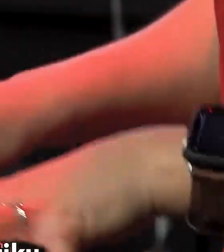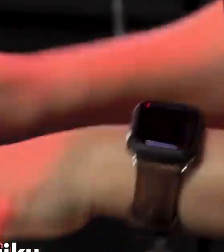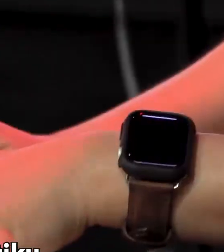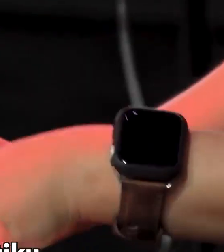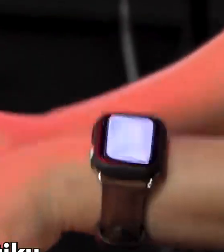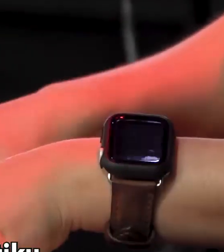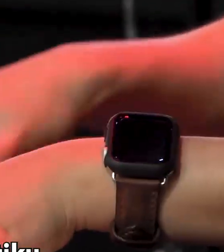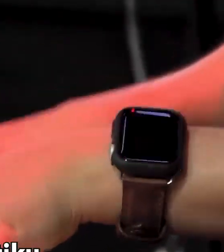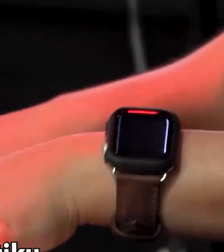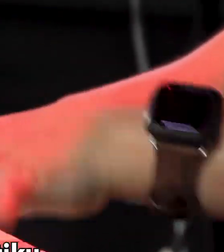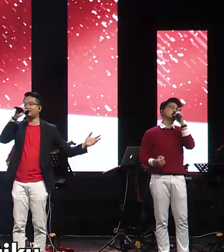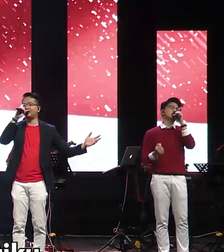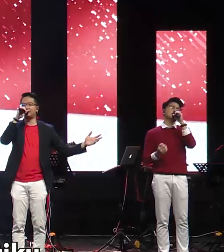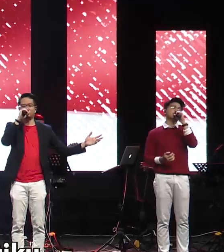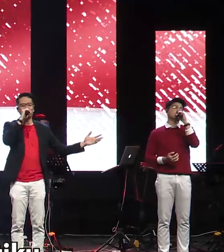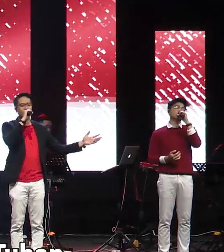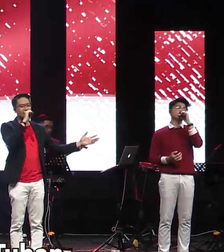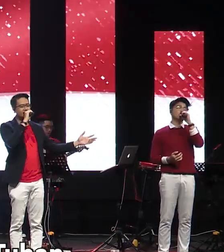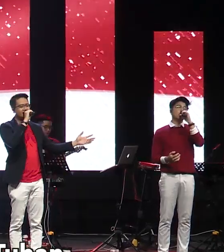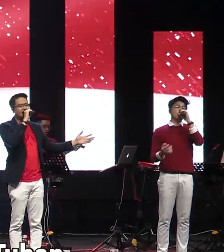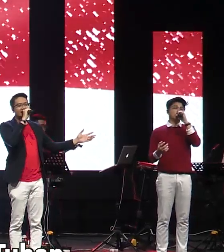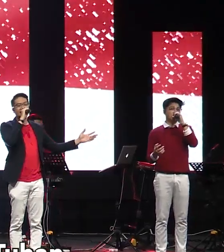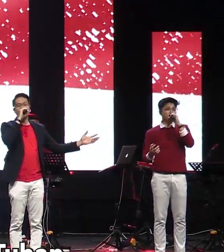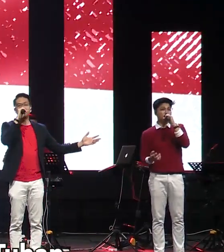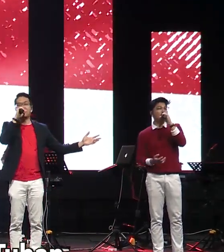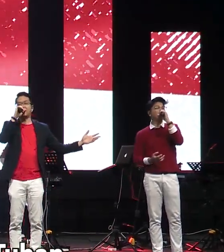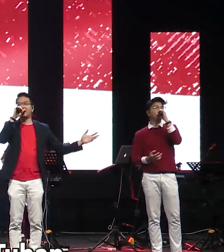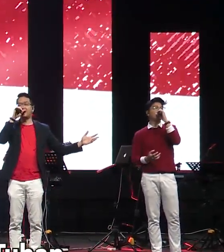selalu di hatiku.